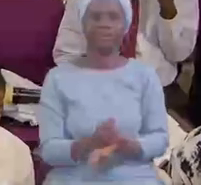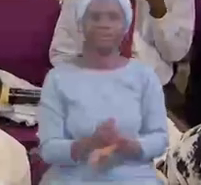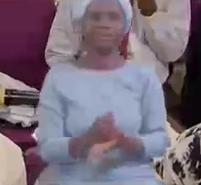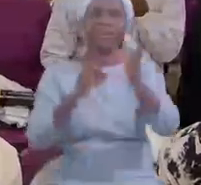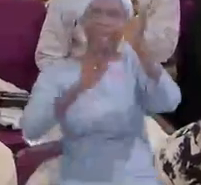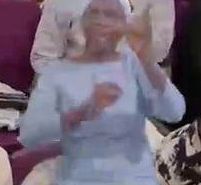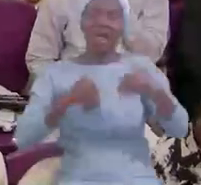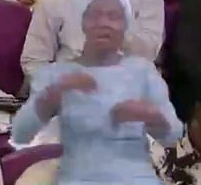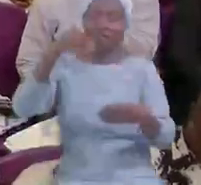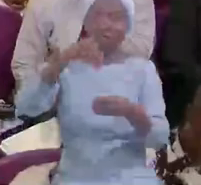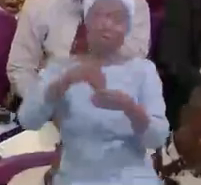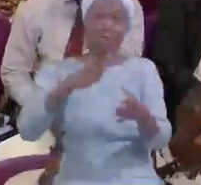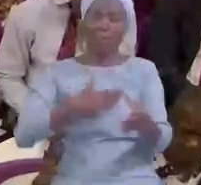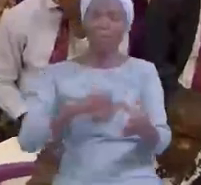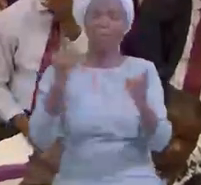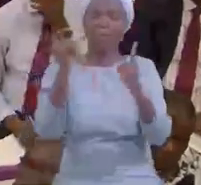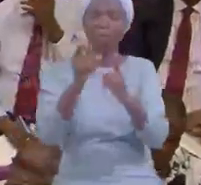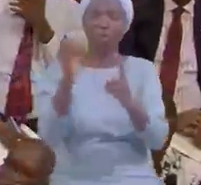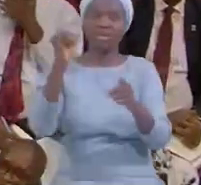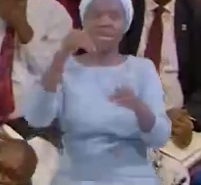Je mets mes paroles dans ta bouche.